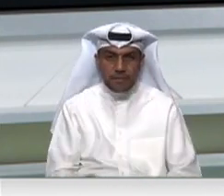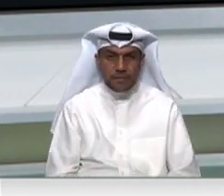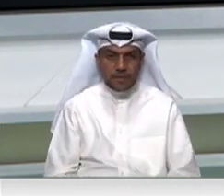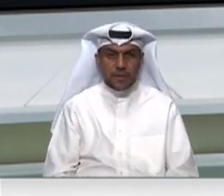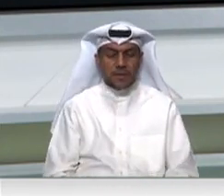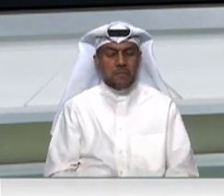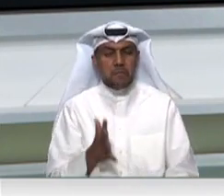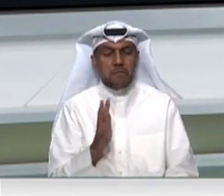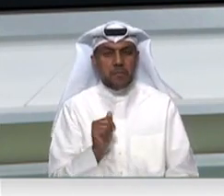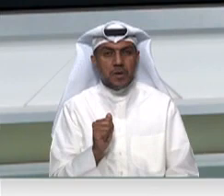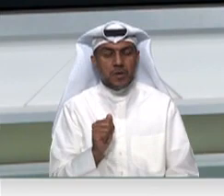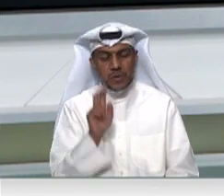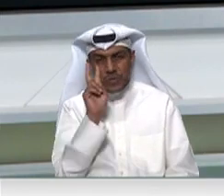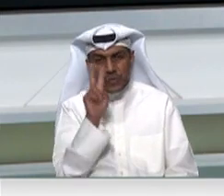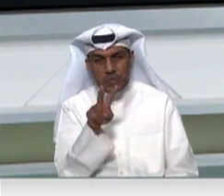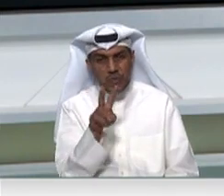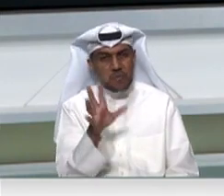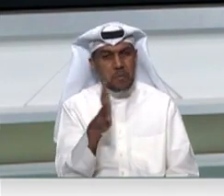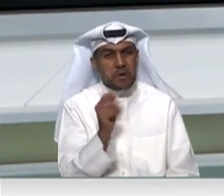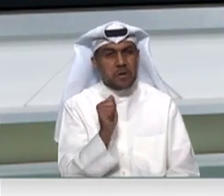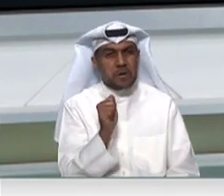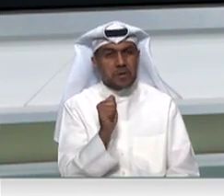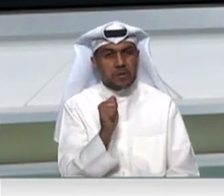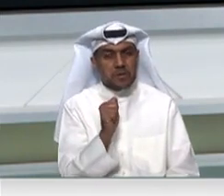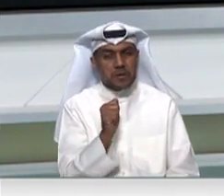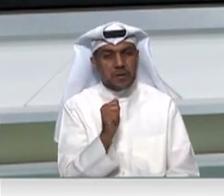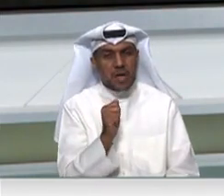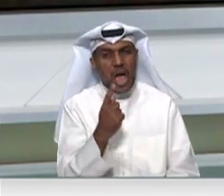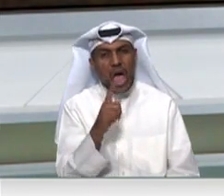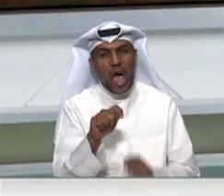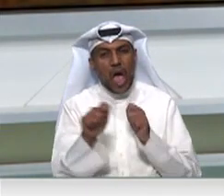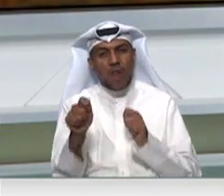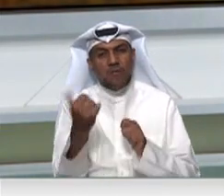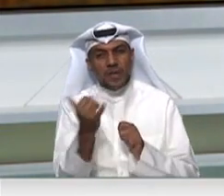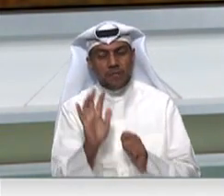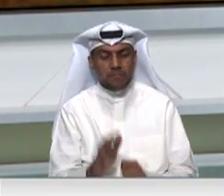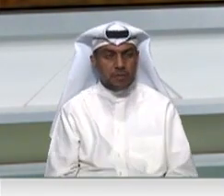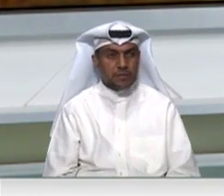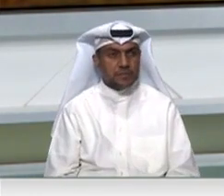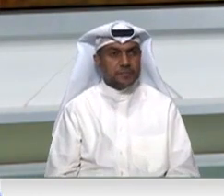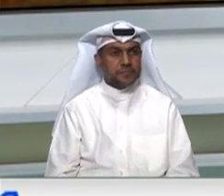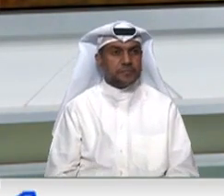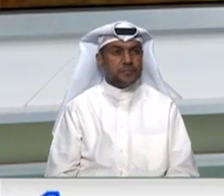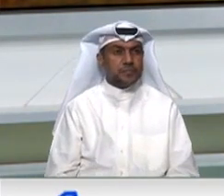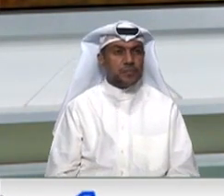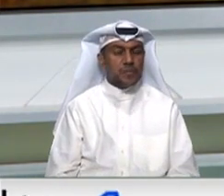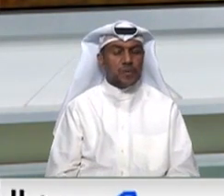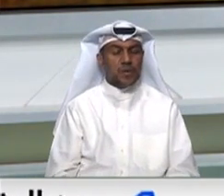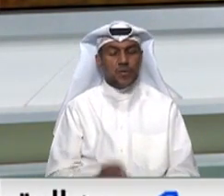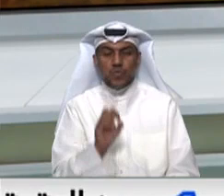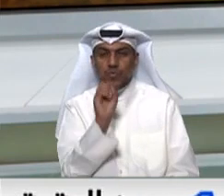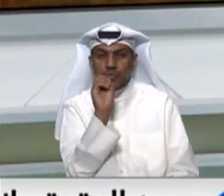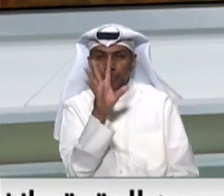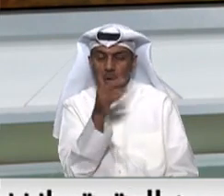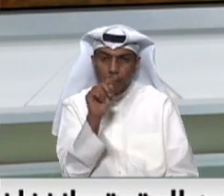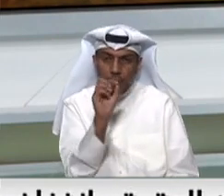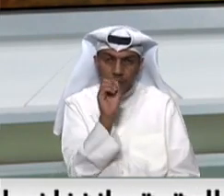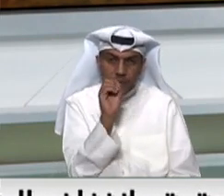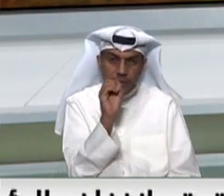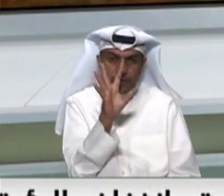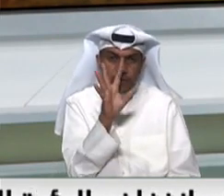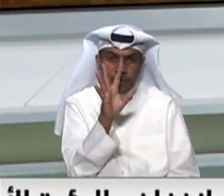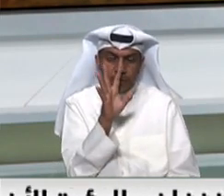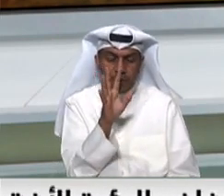قد تصل الرؤية الأفقية إلى 1000 متر على بعض المناطق. مع بداية دخول ساعات الصباح الأولى متوقع أن